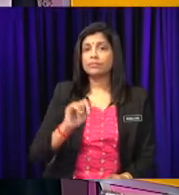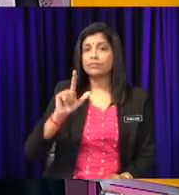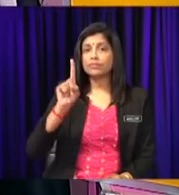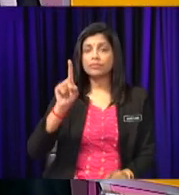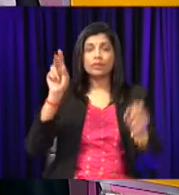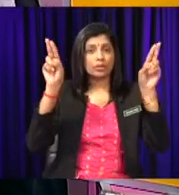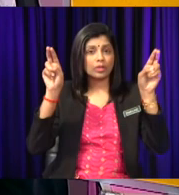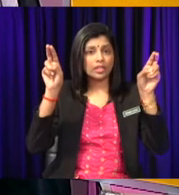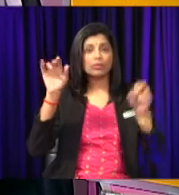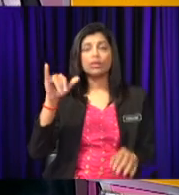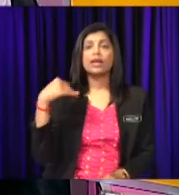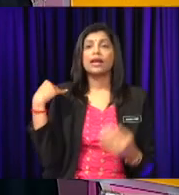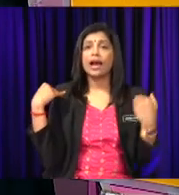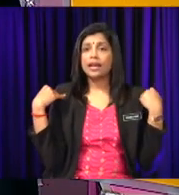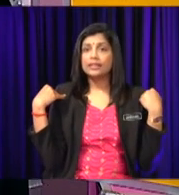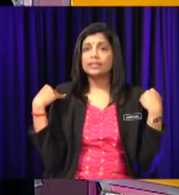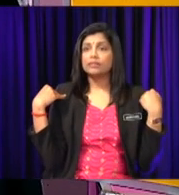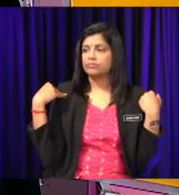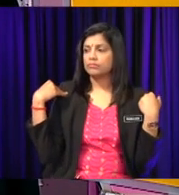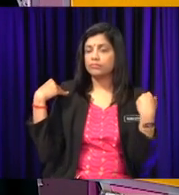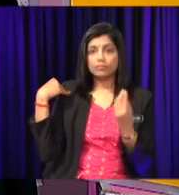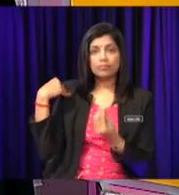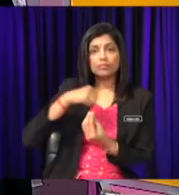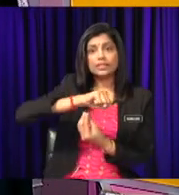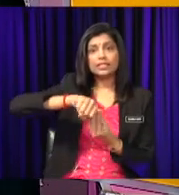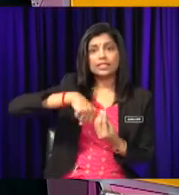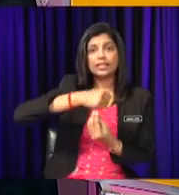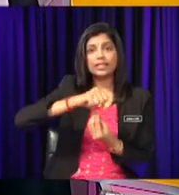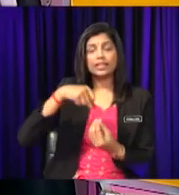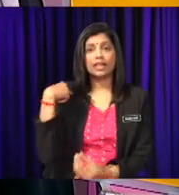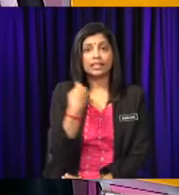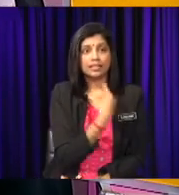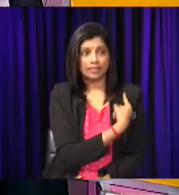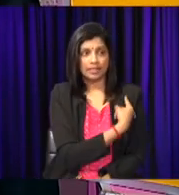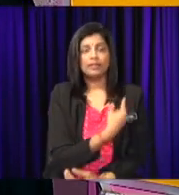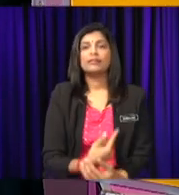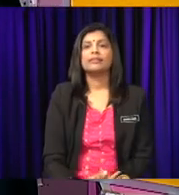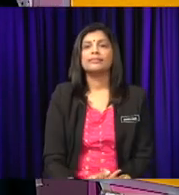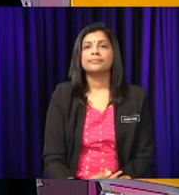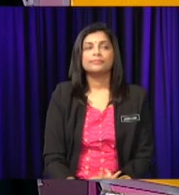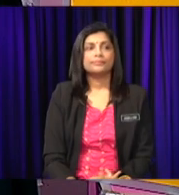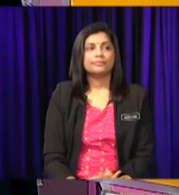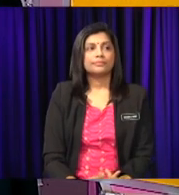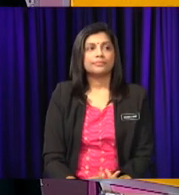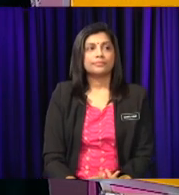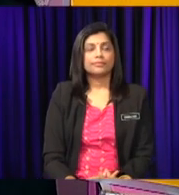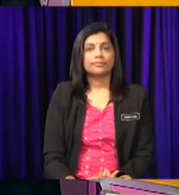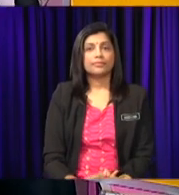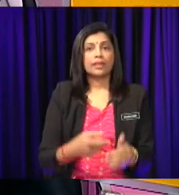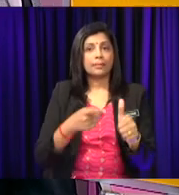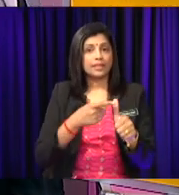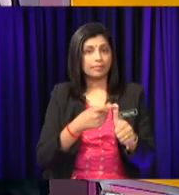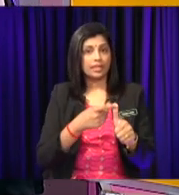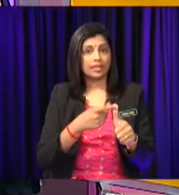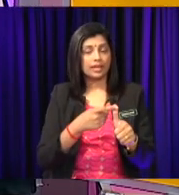sebenarnya Oke kita lihat dulu apa yang ingin saya konsumsikan pada hari ini pertama sekali